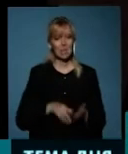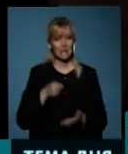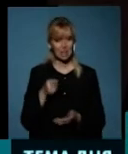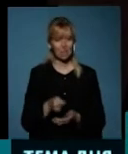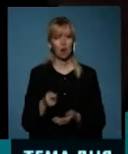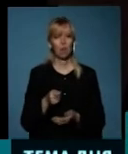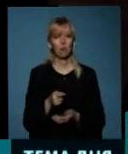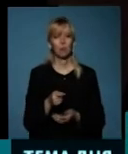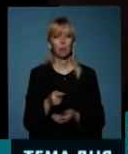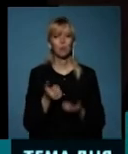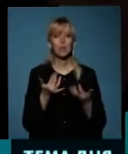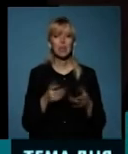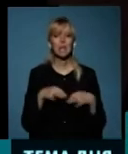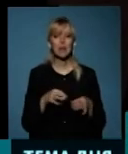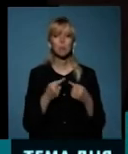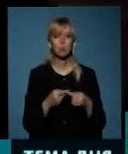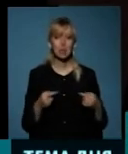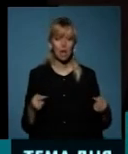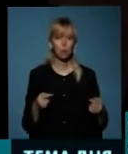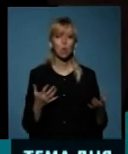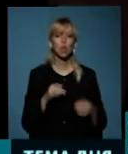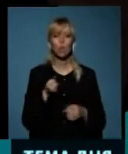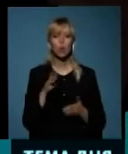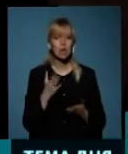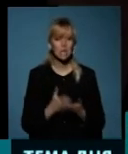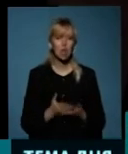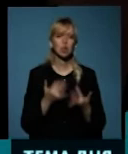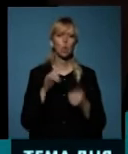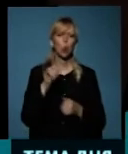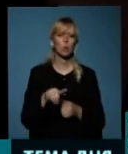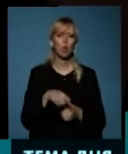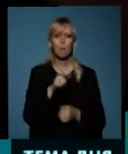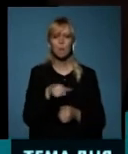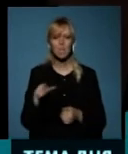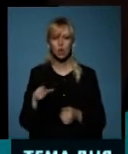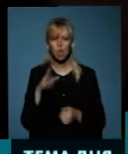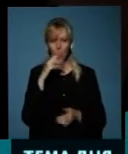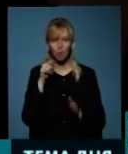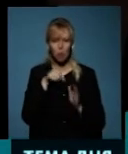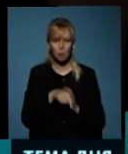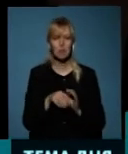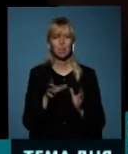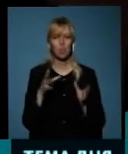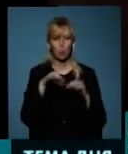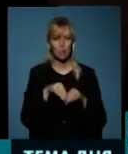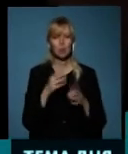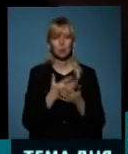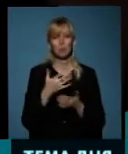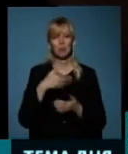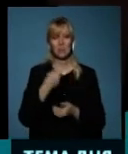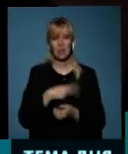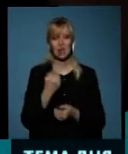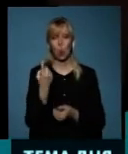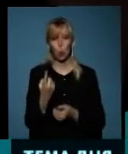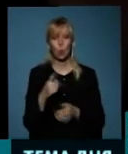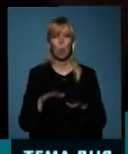подає кількість транспортних засобів, які вони є, скільки в них пасажиромість, і заводом, наприклад,